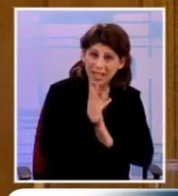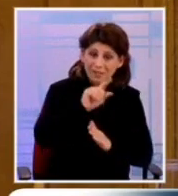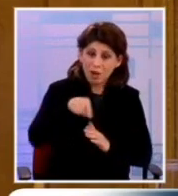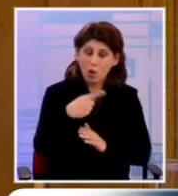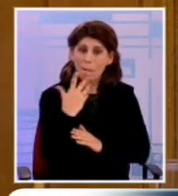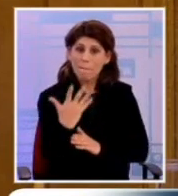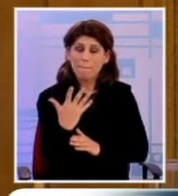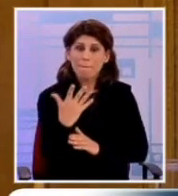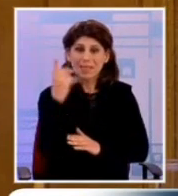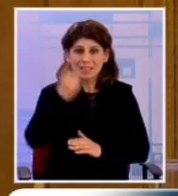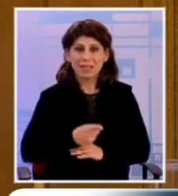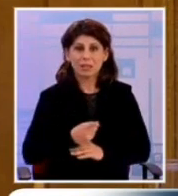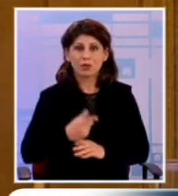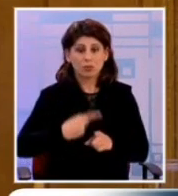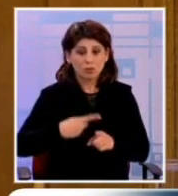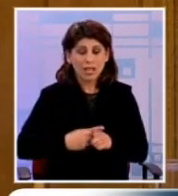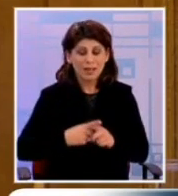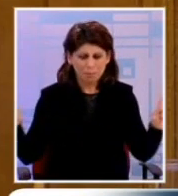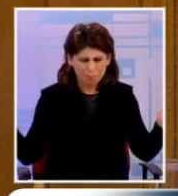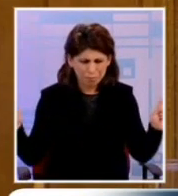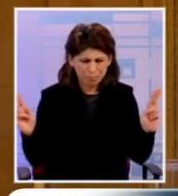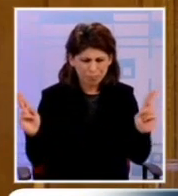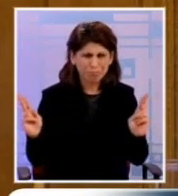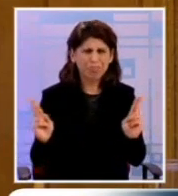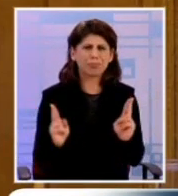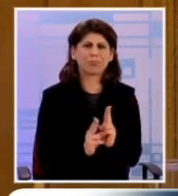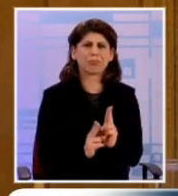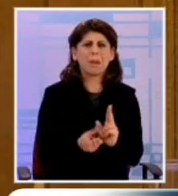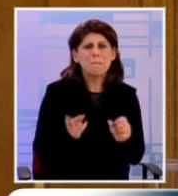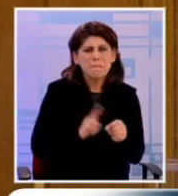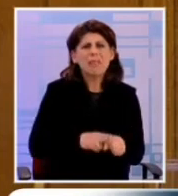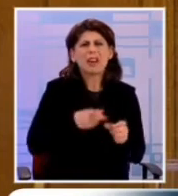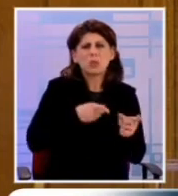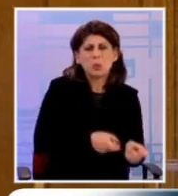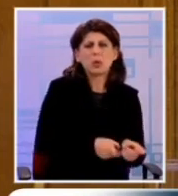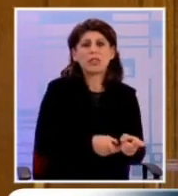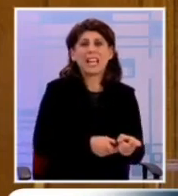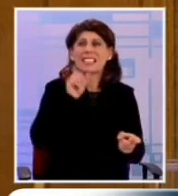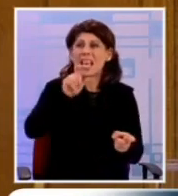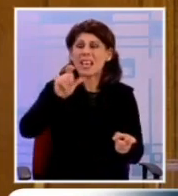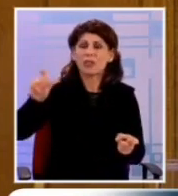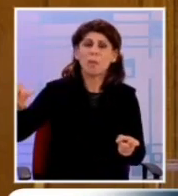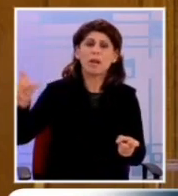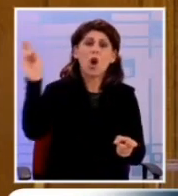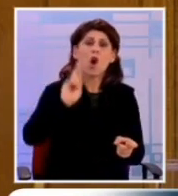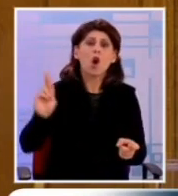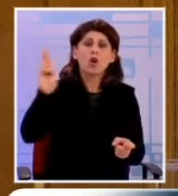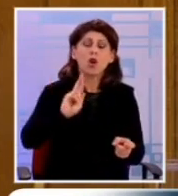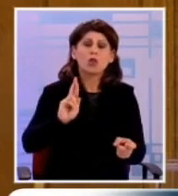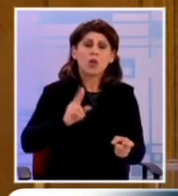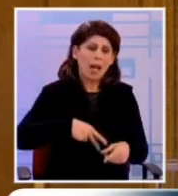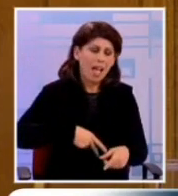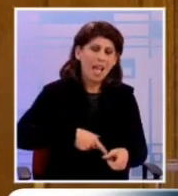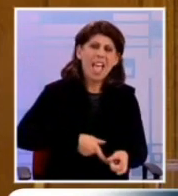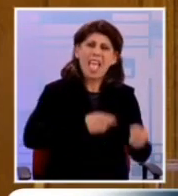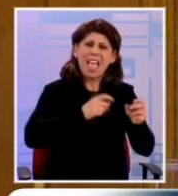13,5% του ελληνικού πληθυσμού που αφανίστηκε, το οφείλει στα εκατομμύρια Ρώσων εκτελεσμένων και πεσόντων,